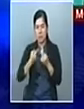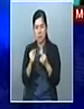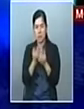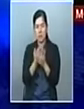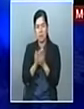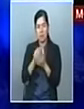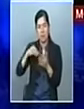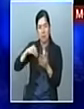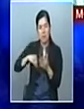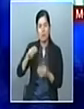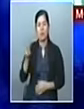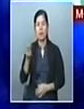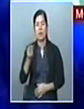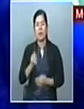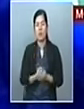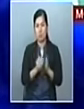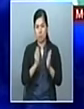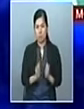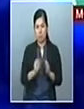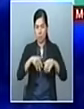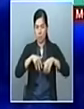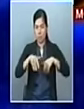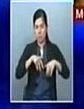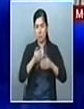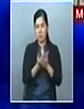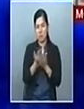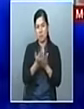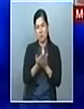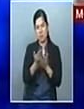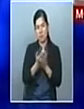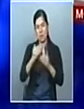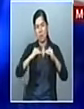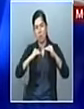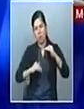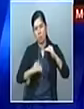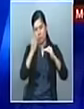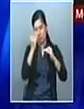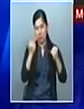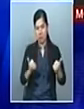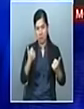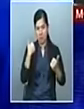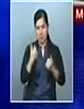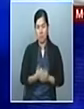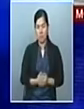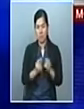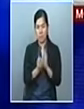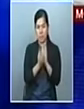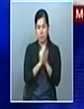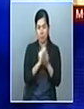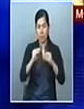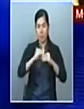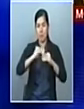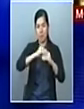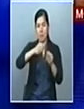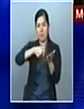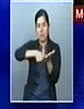ครับรวมถึงในแง่ของกำลังซื้อผู้บริโภคเนี่ยก็มีการชะลอตัวลงไปด้วยหลังจากที่มาเลเซียเองมีการปรับขึ้นนะครับตัว government sales tax นะครับหรือว่าคล้